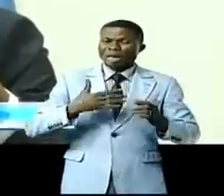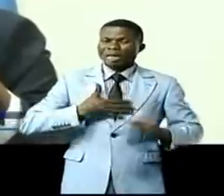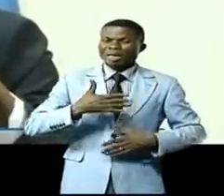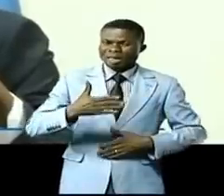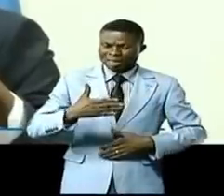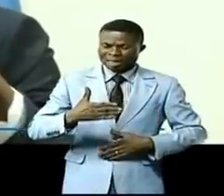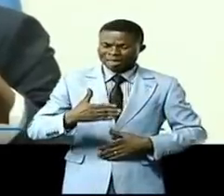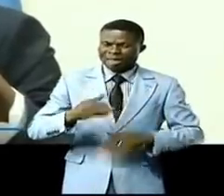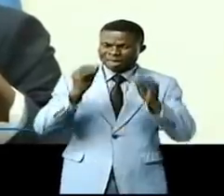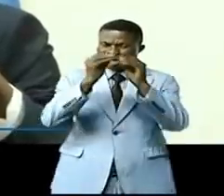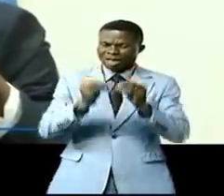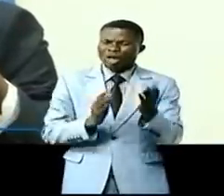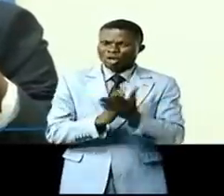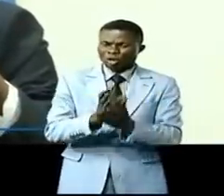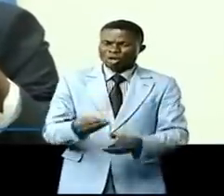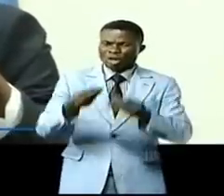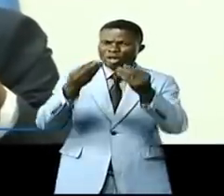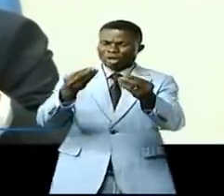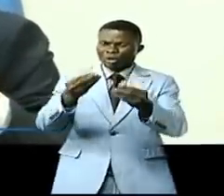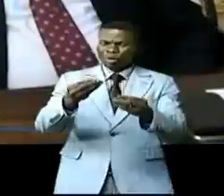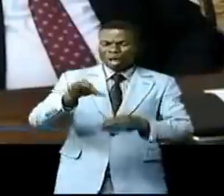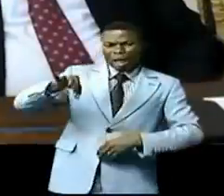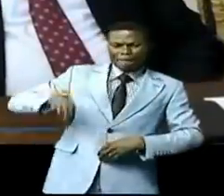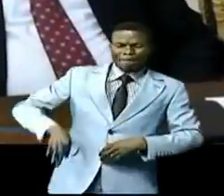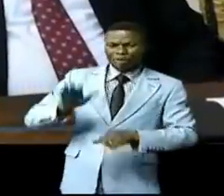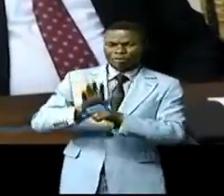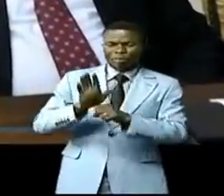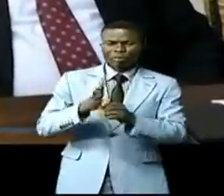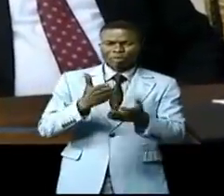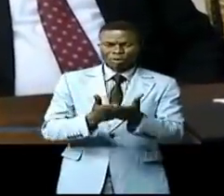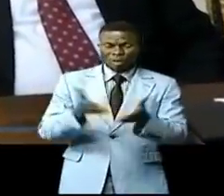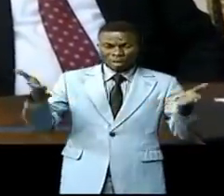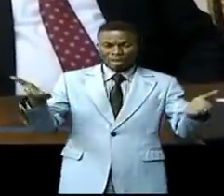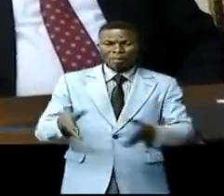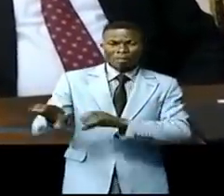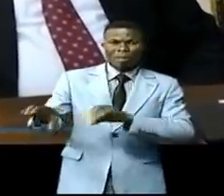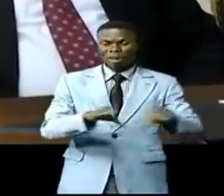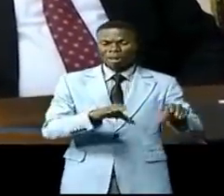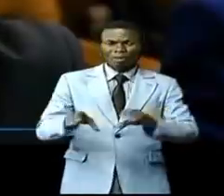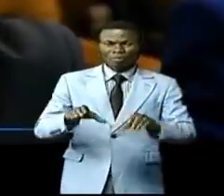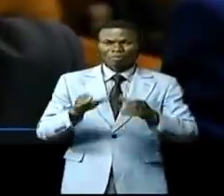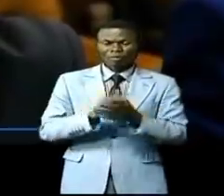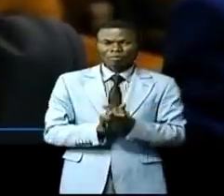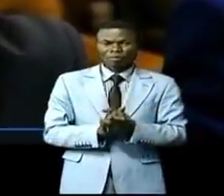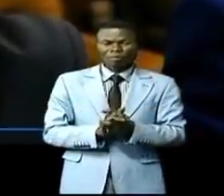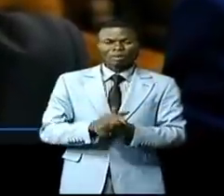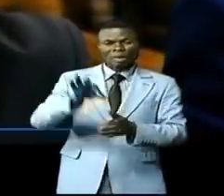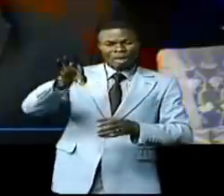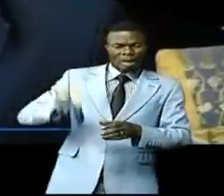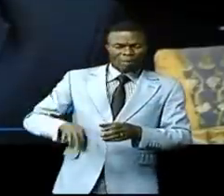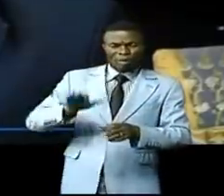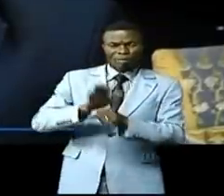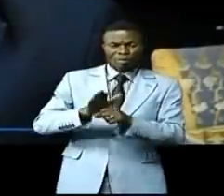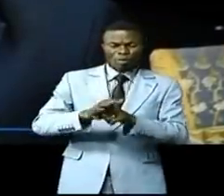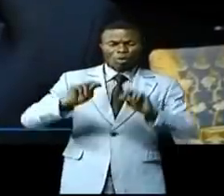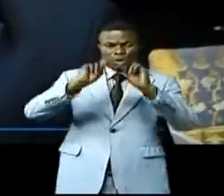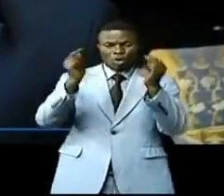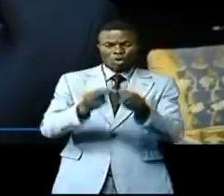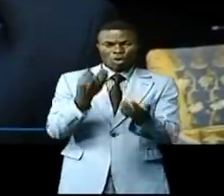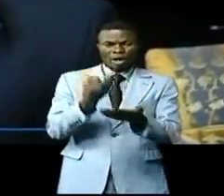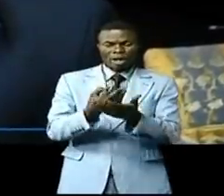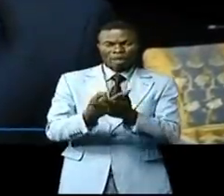bien calculé peut vous amener à gagner beaucoup. Présent cette cérémonie et séduit par les avantages qu'offre cette zone économique